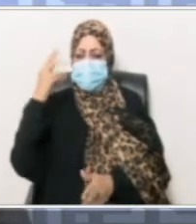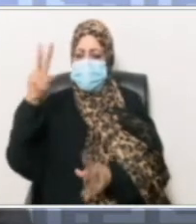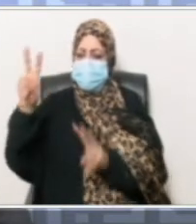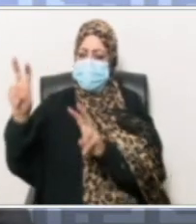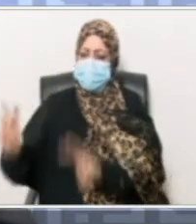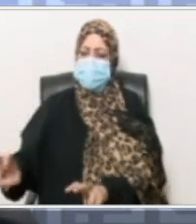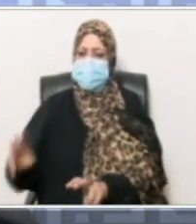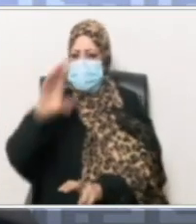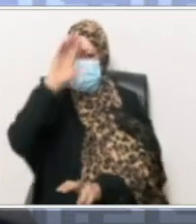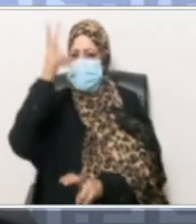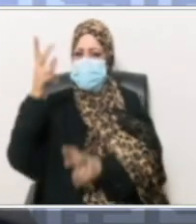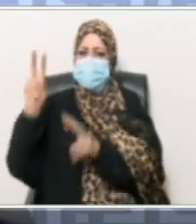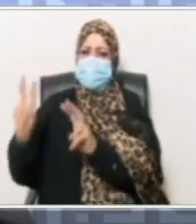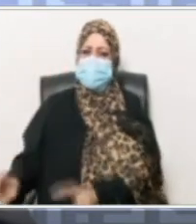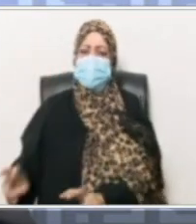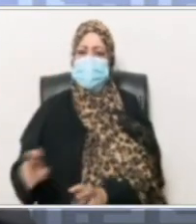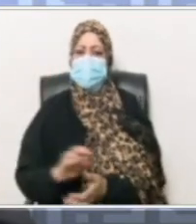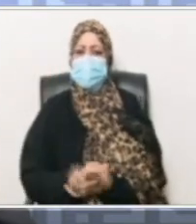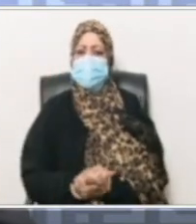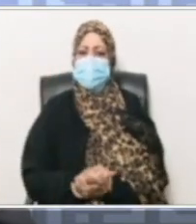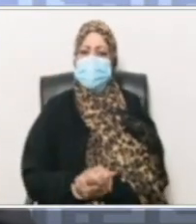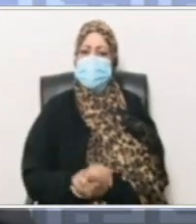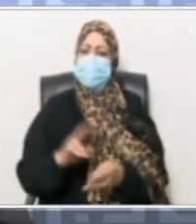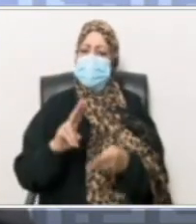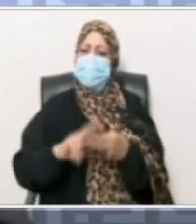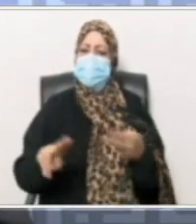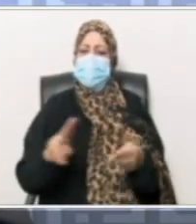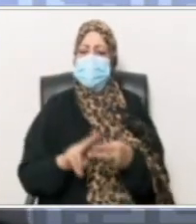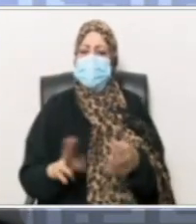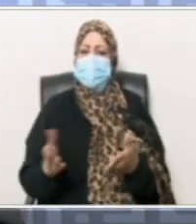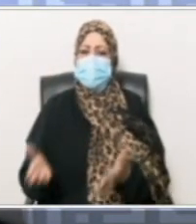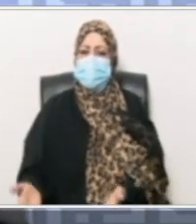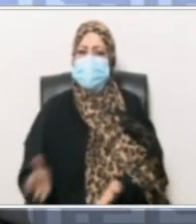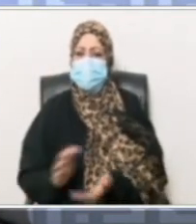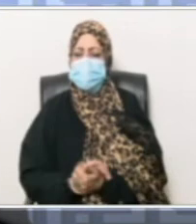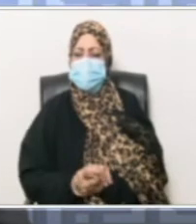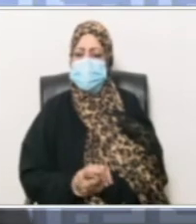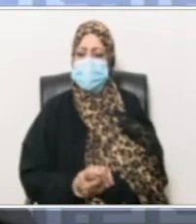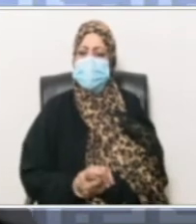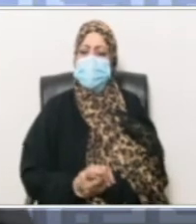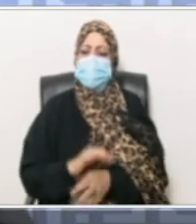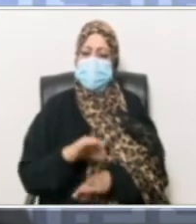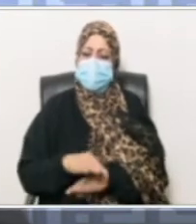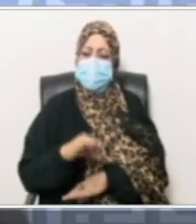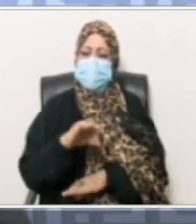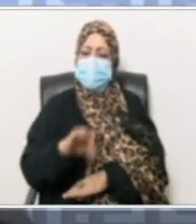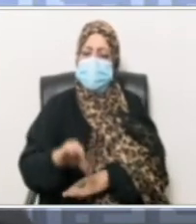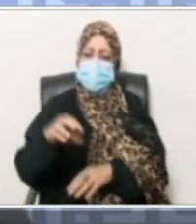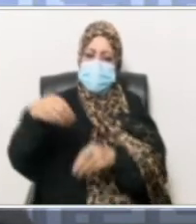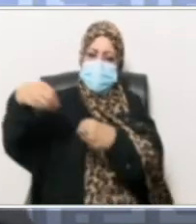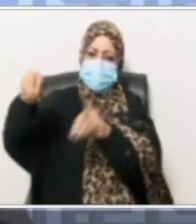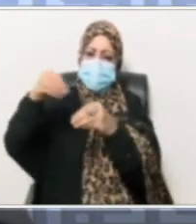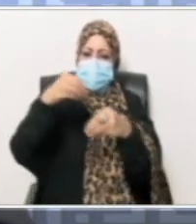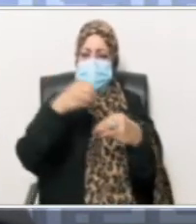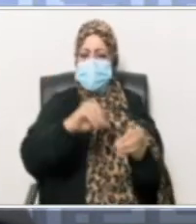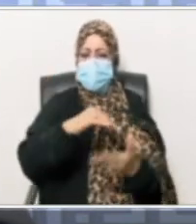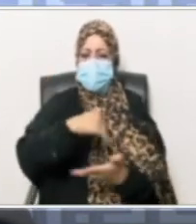المصالحة. ولا زال البيع يباع، ولا زال التقسيم يطبخ، ولا زالت البلاد تباع.